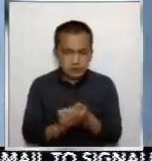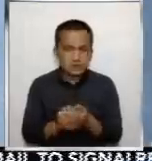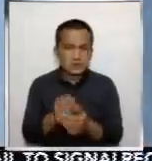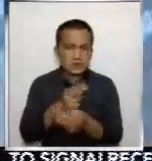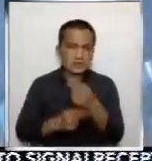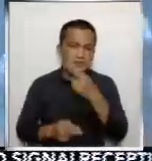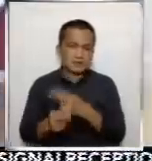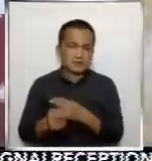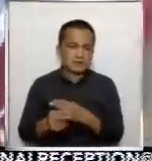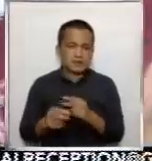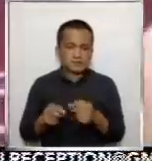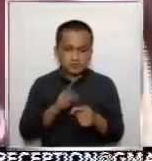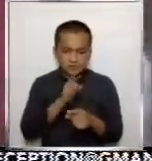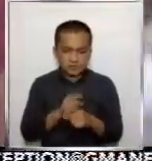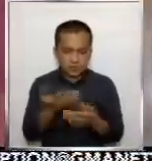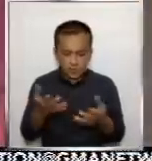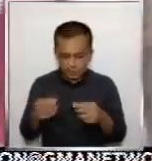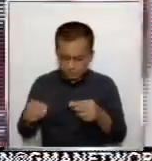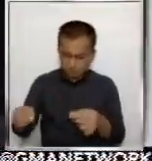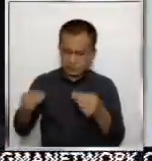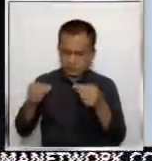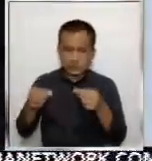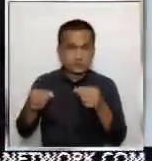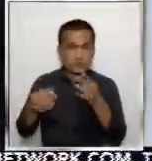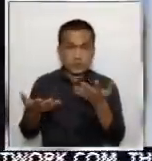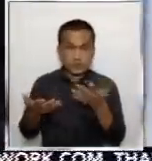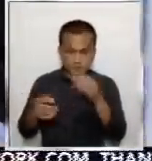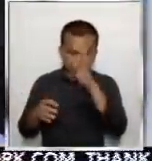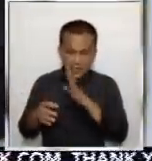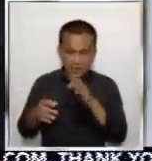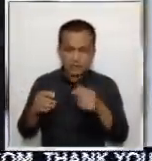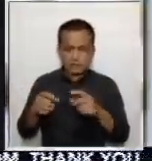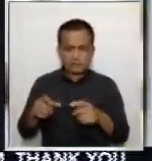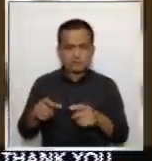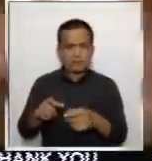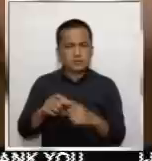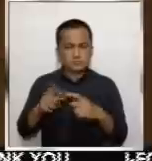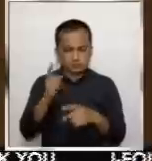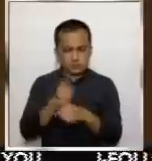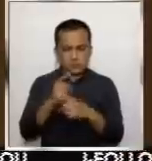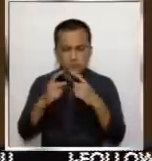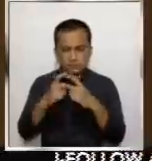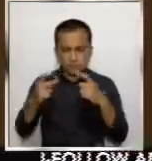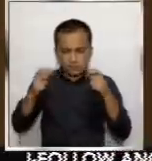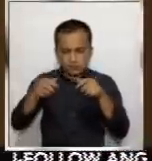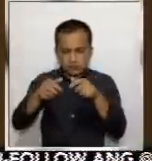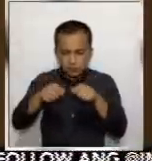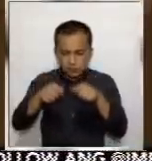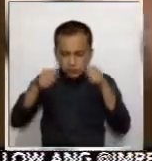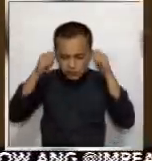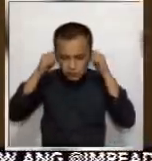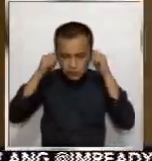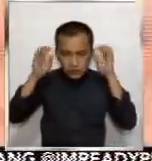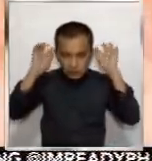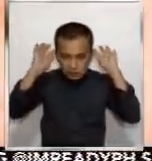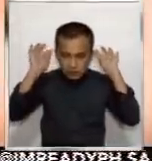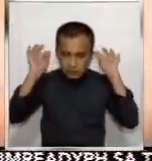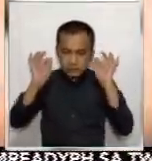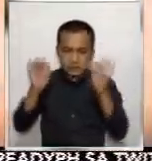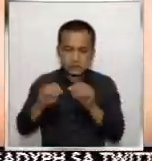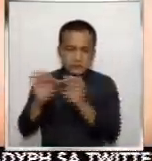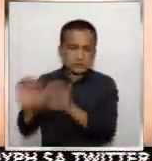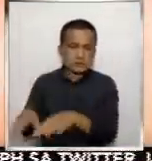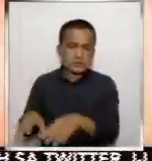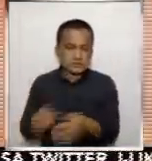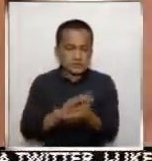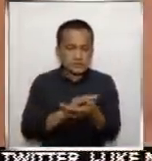wala itong damage. Isuot ito ng tama at iwasang hawakan ito. Kapag huhuba rin naman, maghugas o mag-sanitize muli